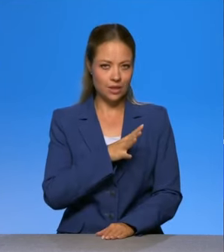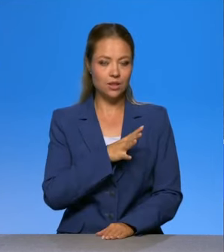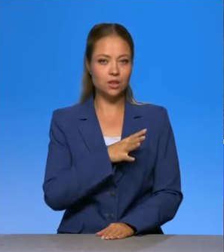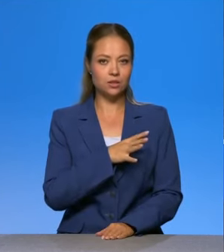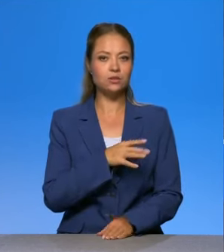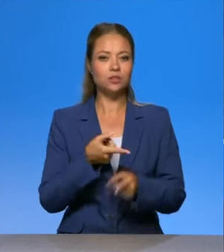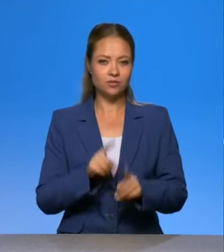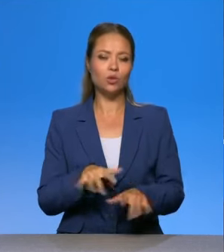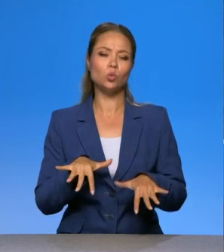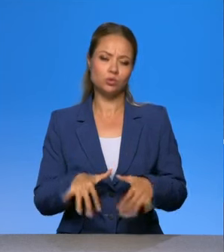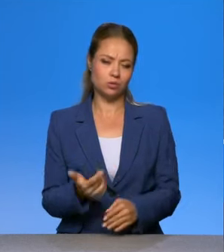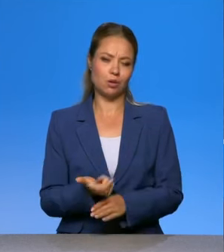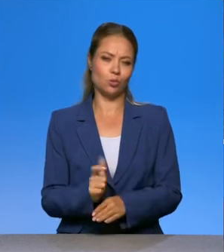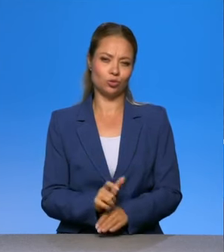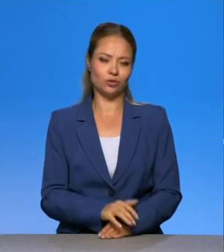от усталости.